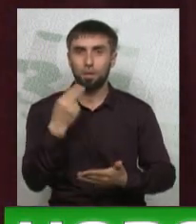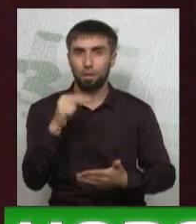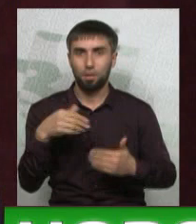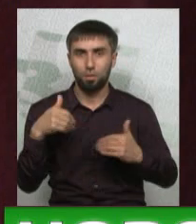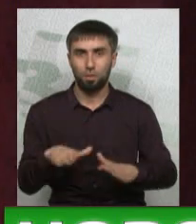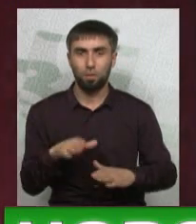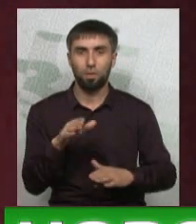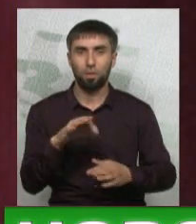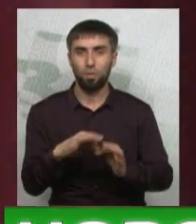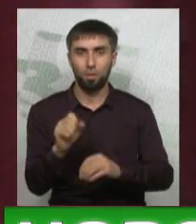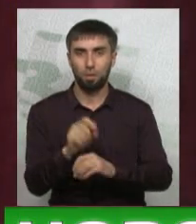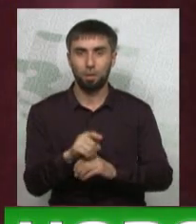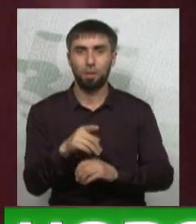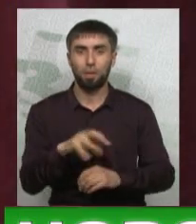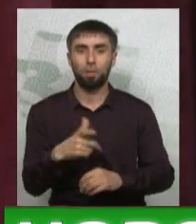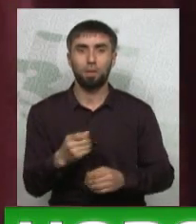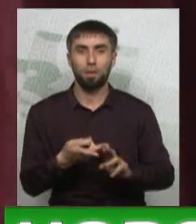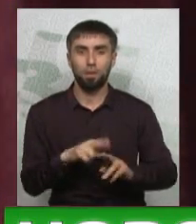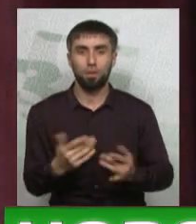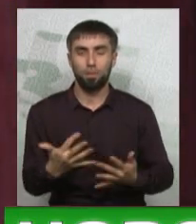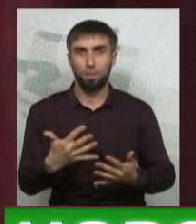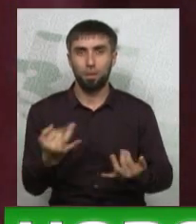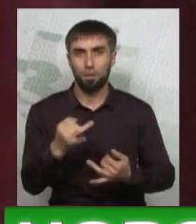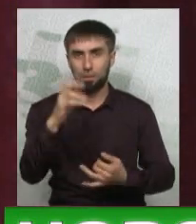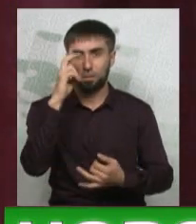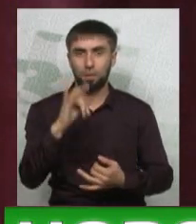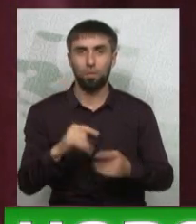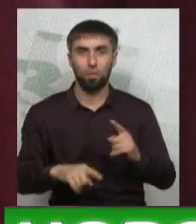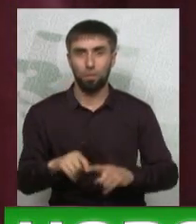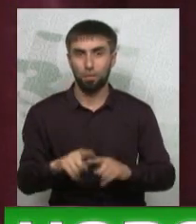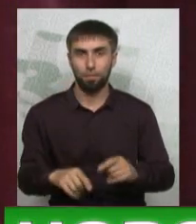сложные и ответственные задачи там, где этого требуют интересы государства и Родины.